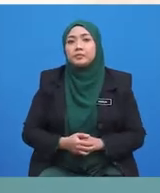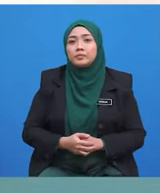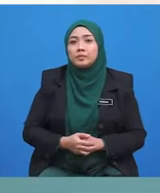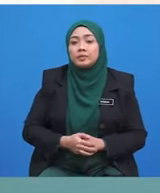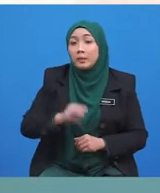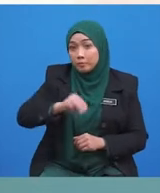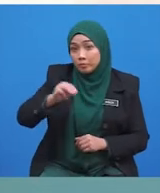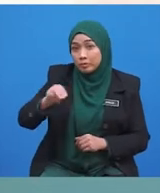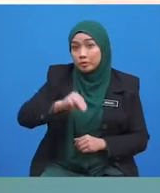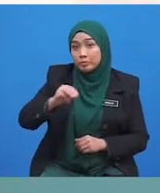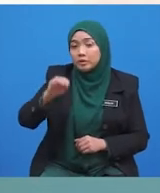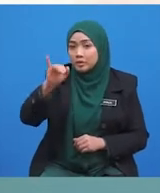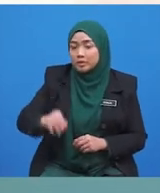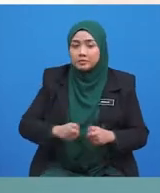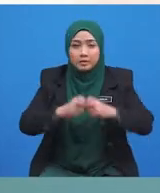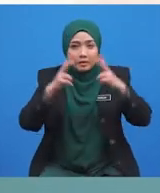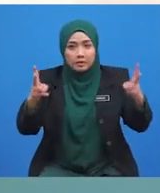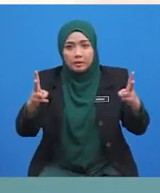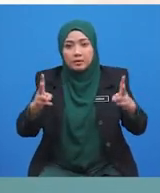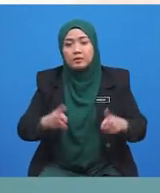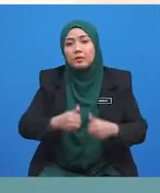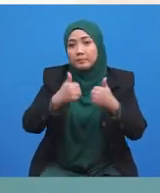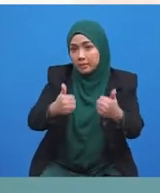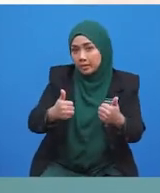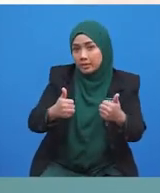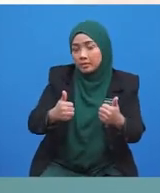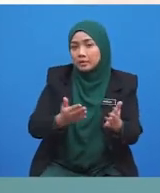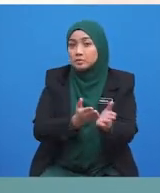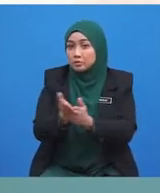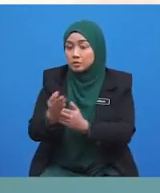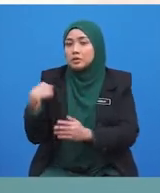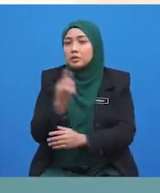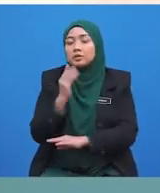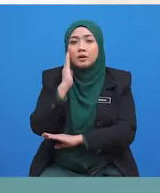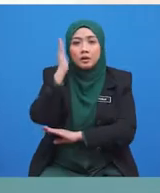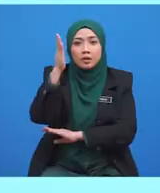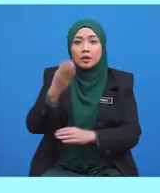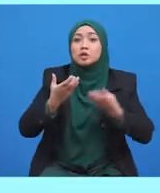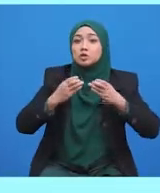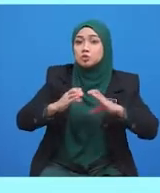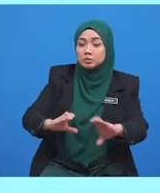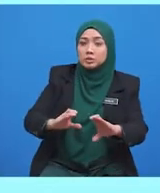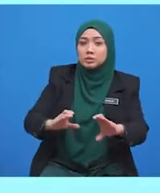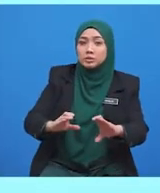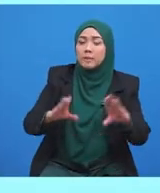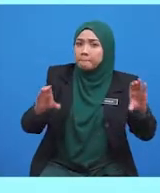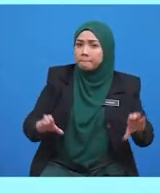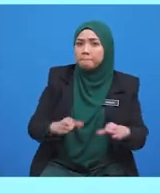Murid-murid yang sangat hebat. Seterusnya, kita akan cuba